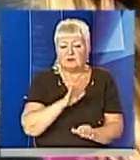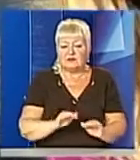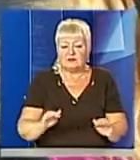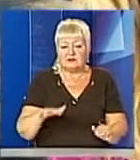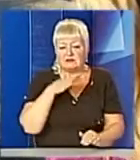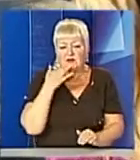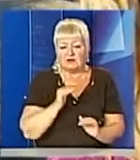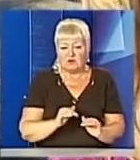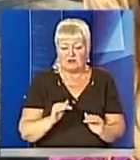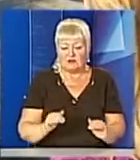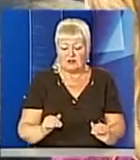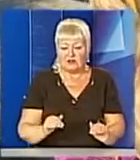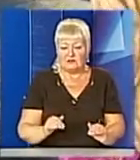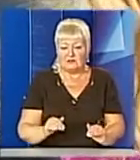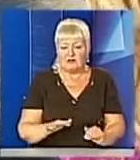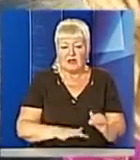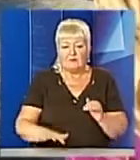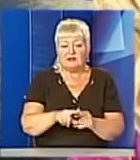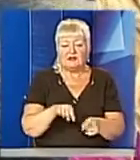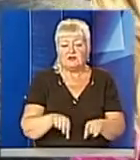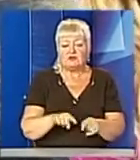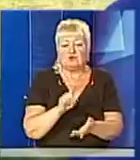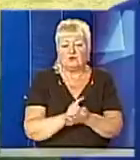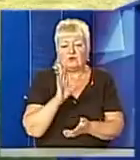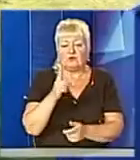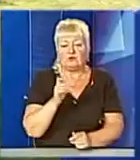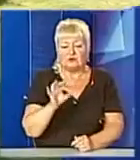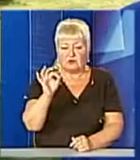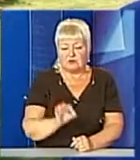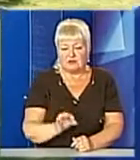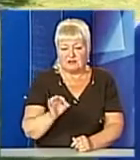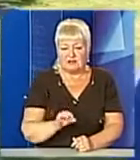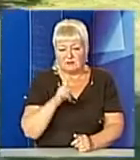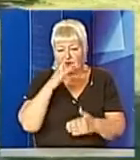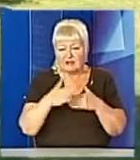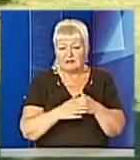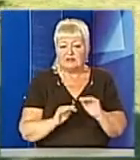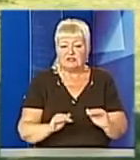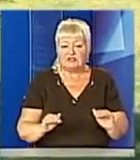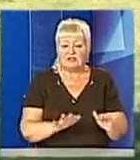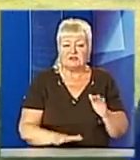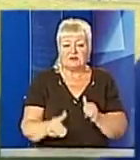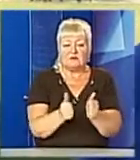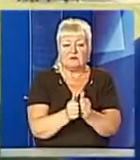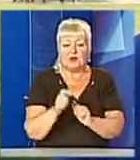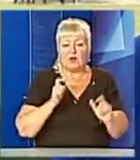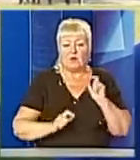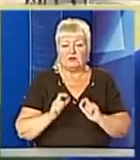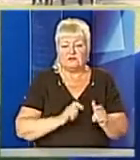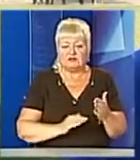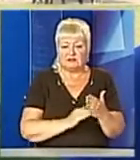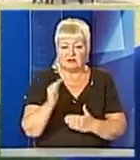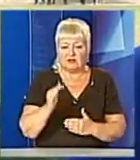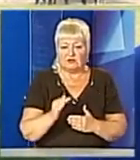багатьох дітей, так що майданчик тут повинен бути 100%. Найближчий дитячий майданчик біля університету, парку